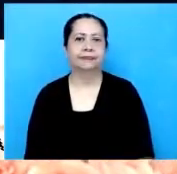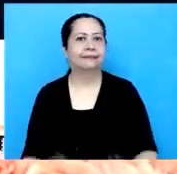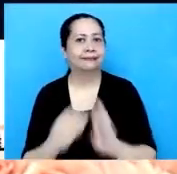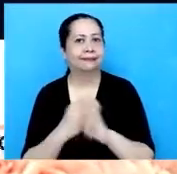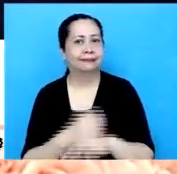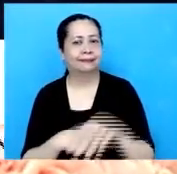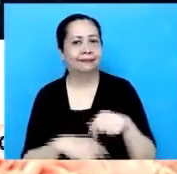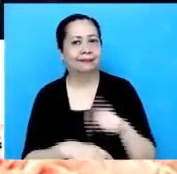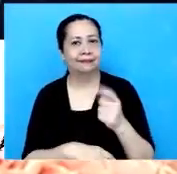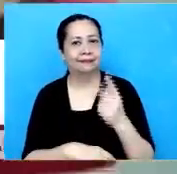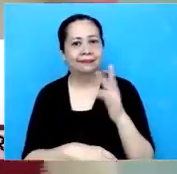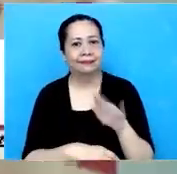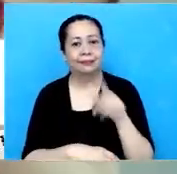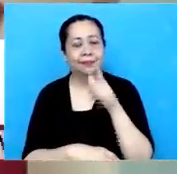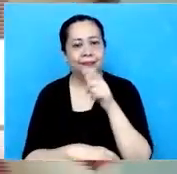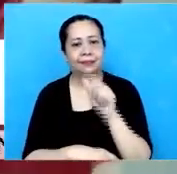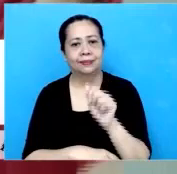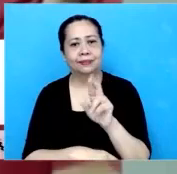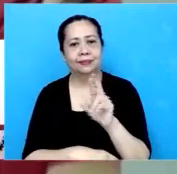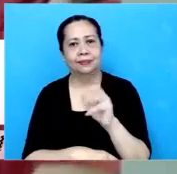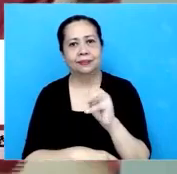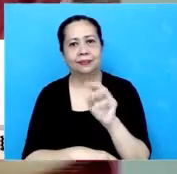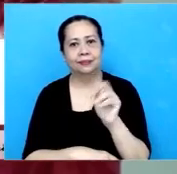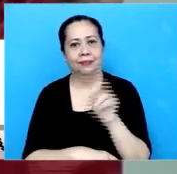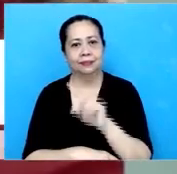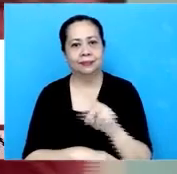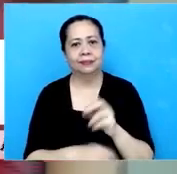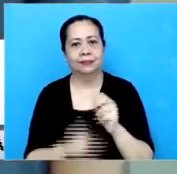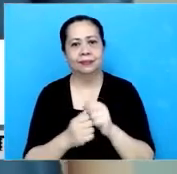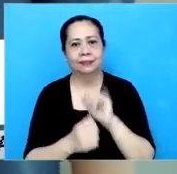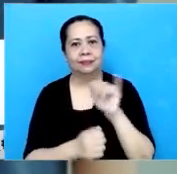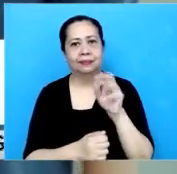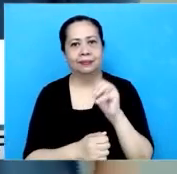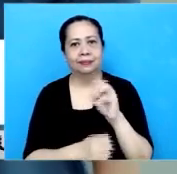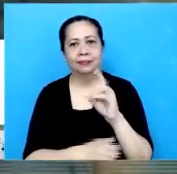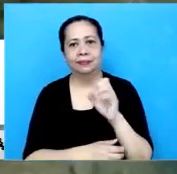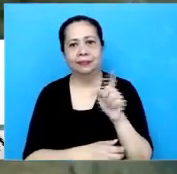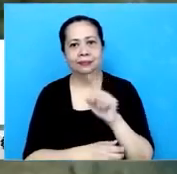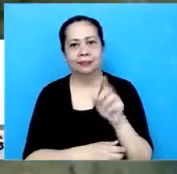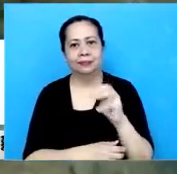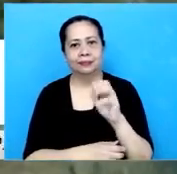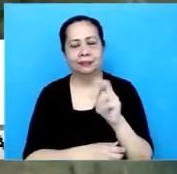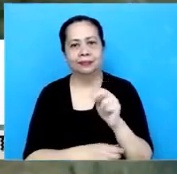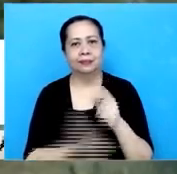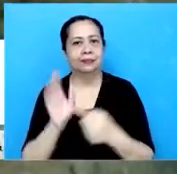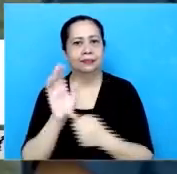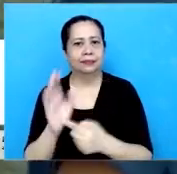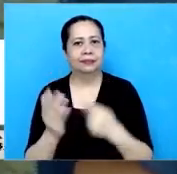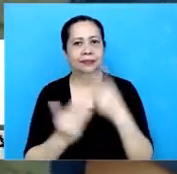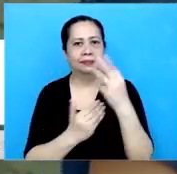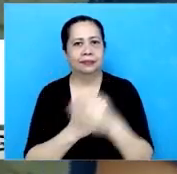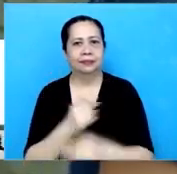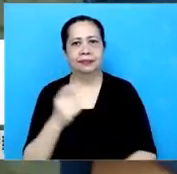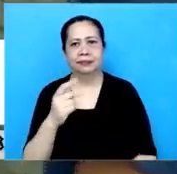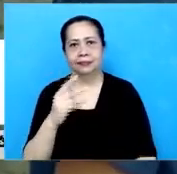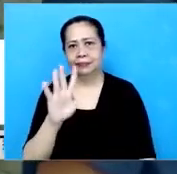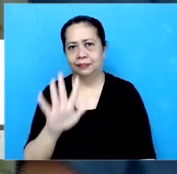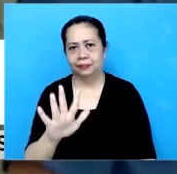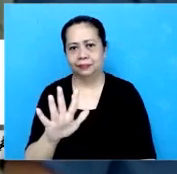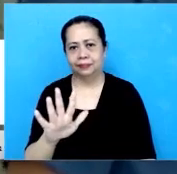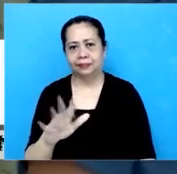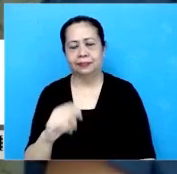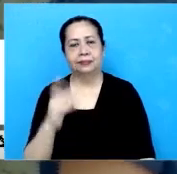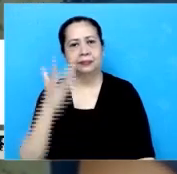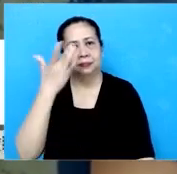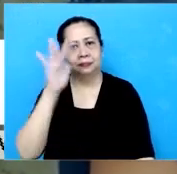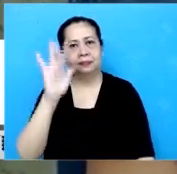na si RC Muñoz kasama si JM De Guzman. Bibida sila sa pinakabagong serye ng TV5 na The Brilliant